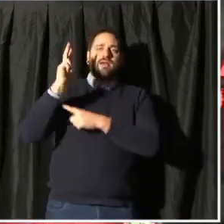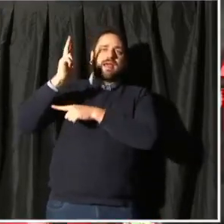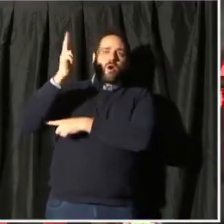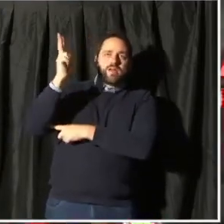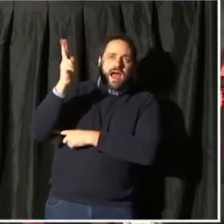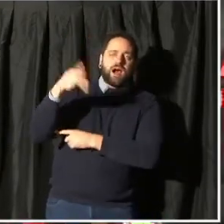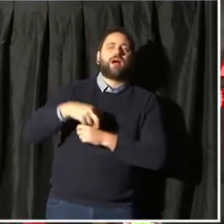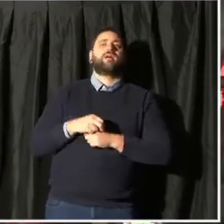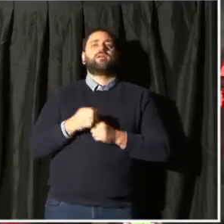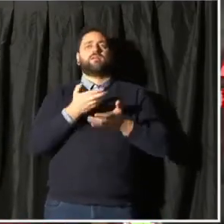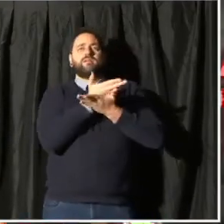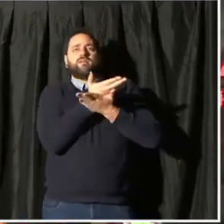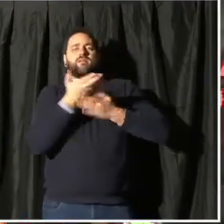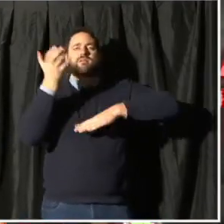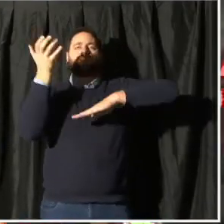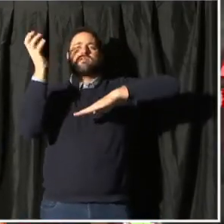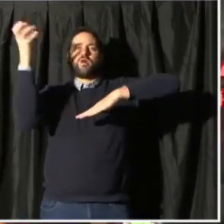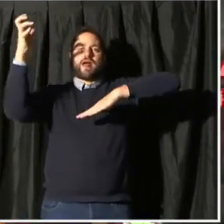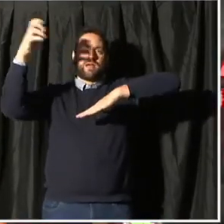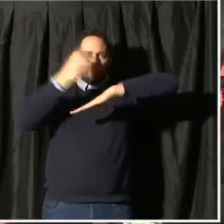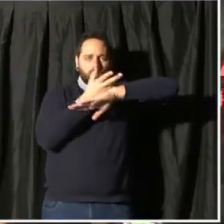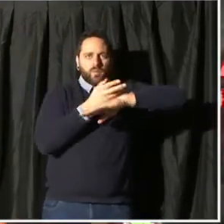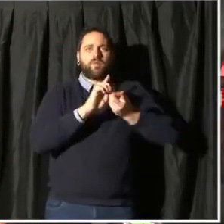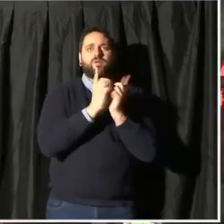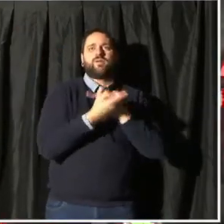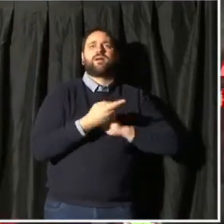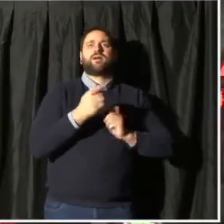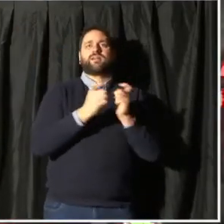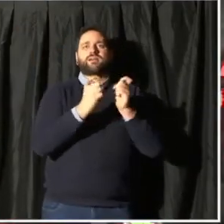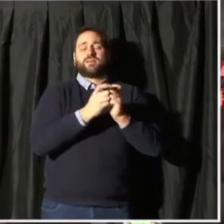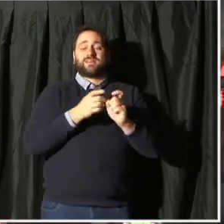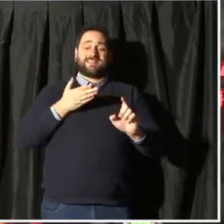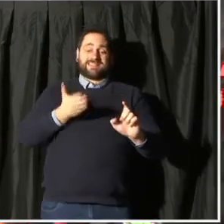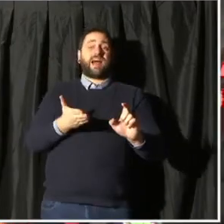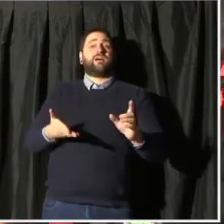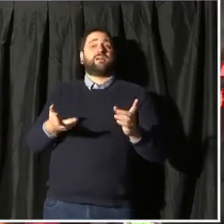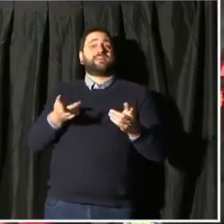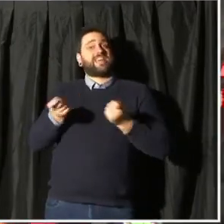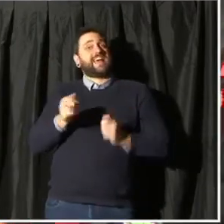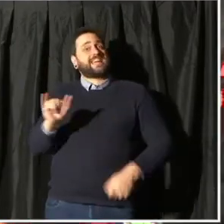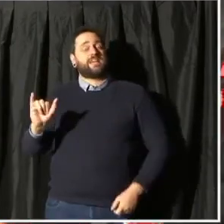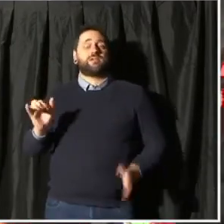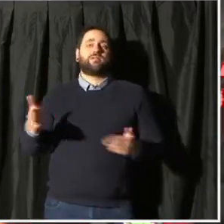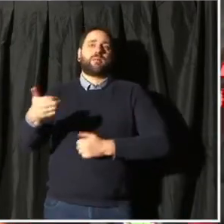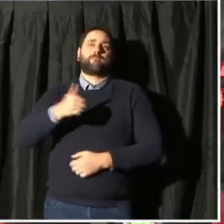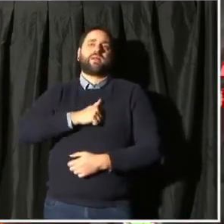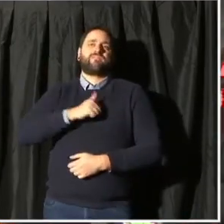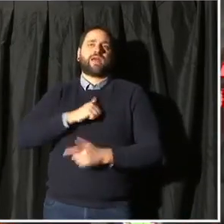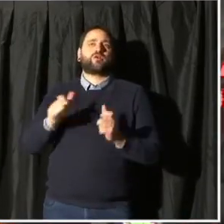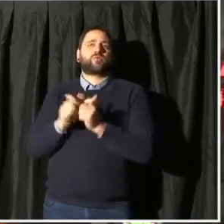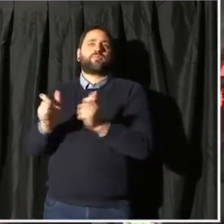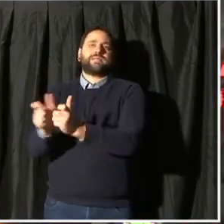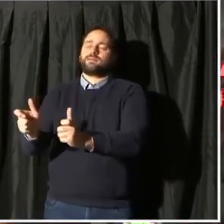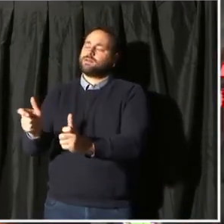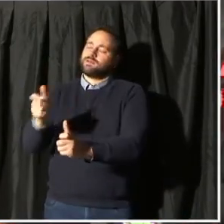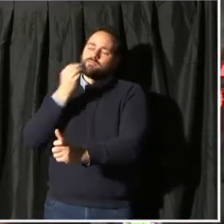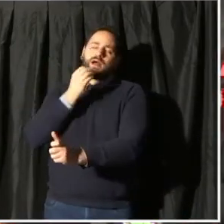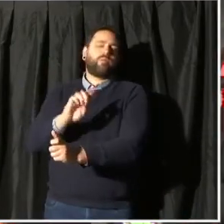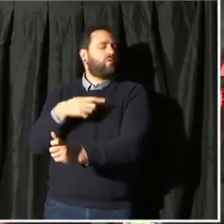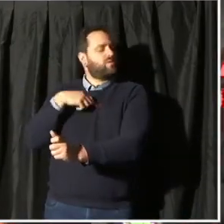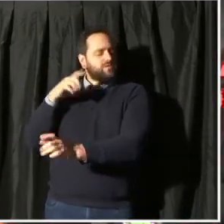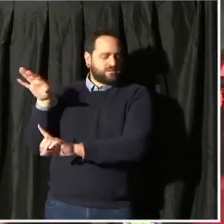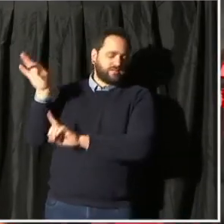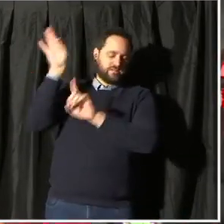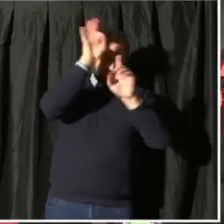les opérateurs privés alors nous avons besoin de retrouver une maîtrise plus ic de l'ensemble des énergies de les organiser